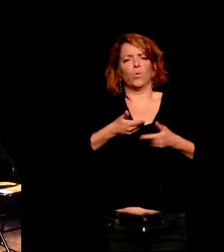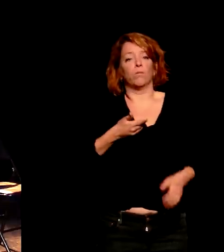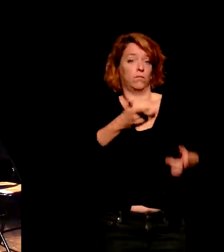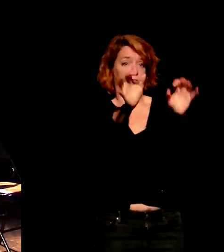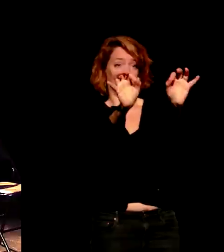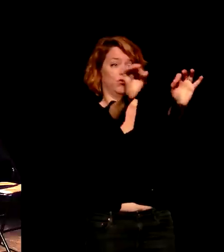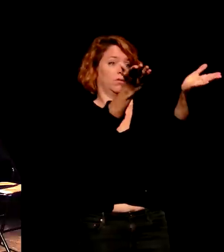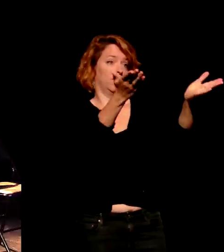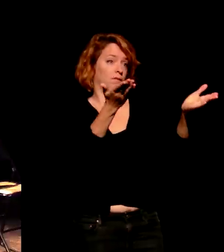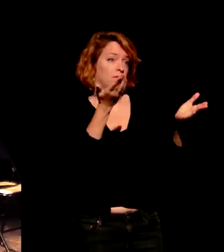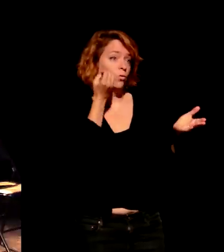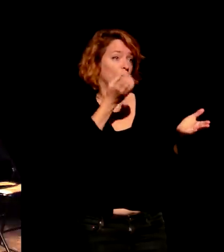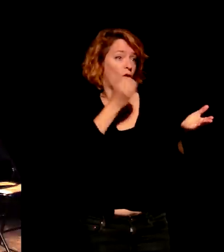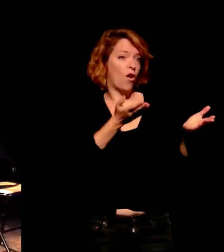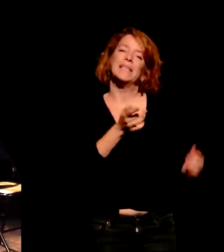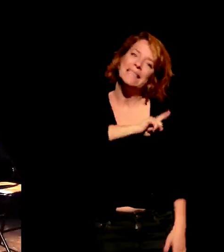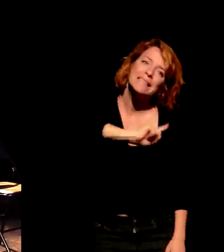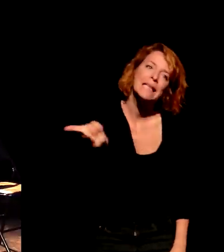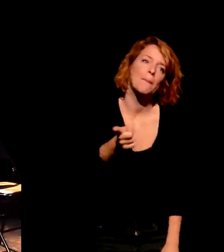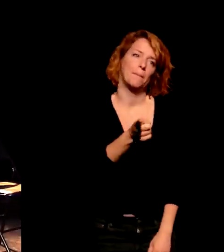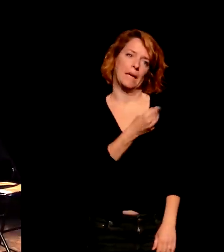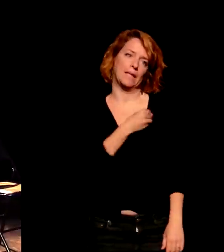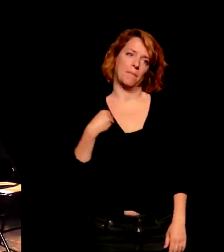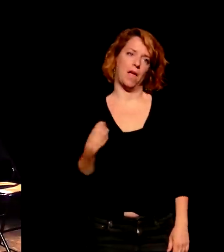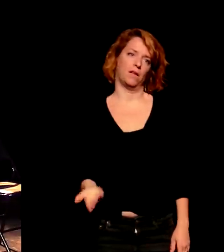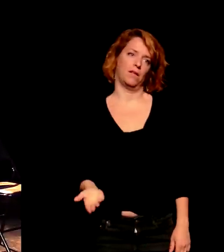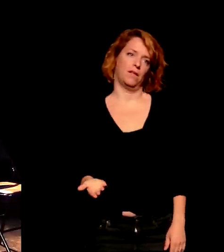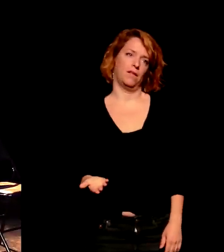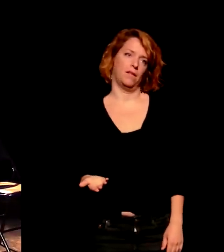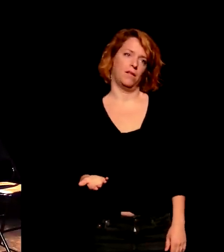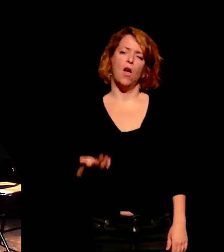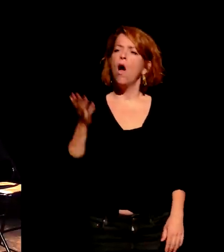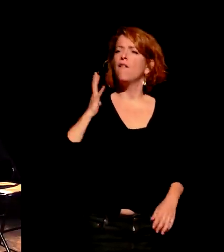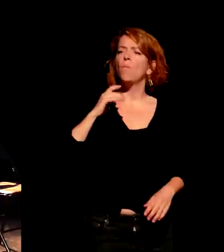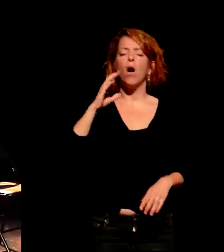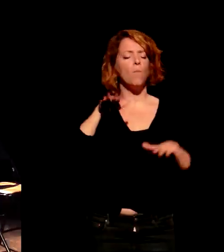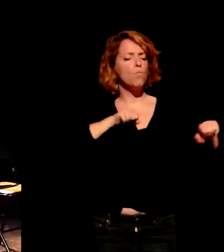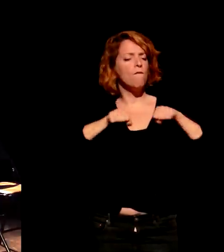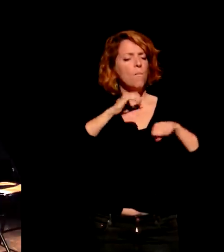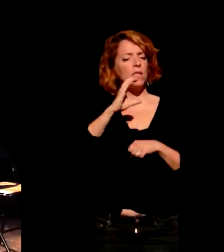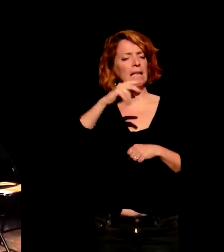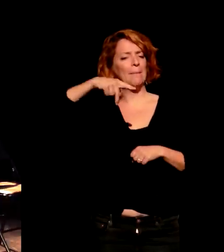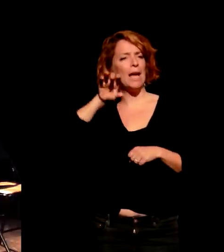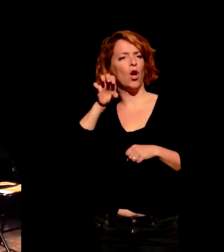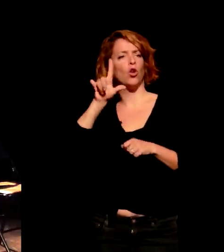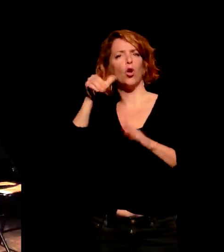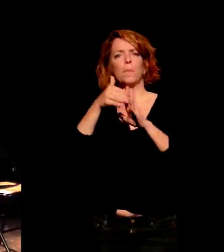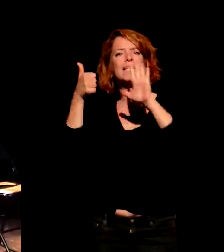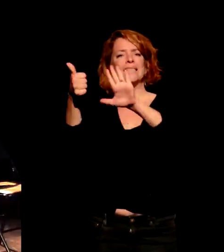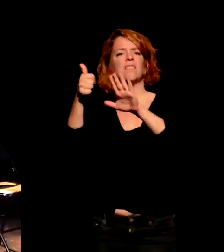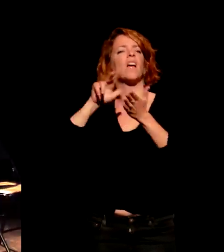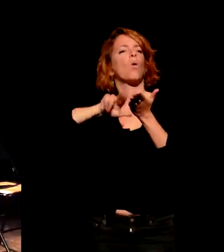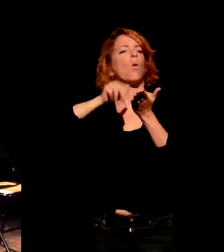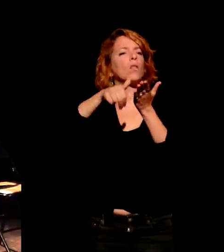Formidable, je l'ai déjà eu. C'est pas sympa, je l'ai déjà eu. Voilà, c'est pas... Moi, une fois, mouvement CPE 2006, contrat première